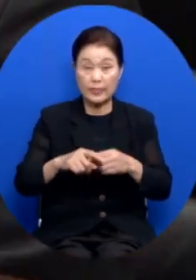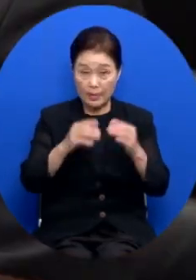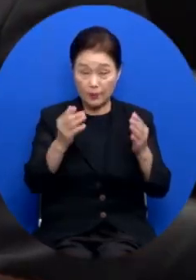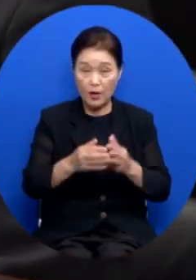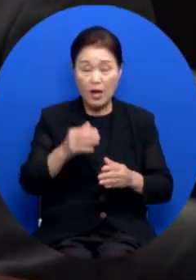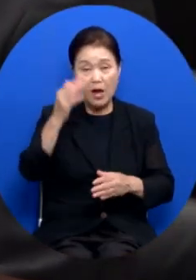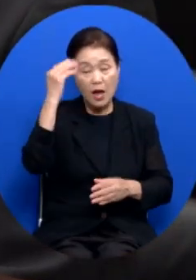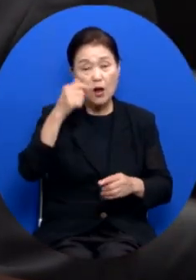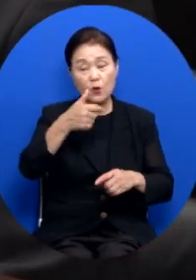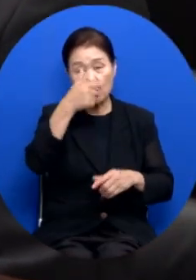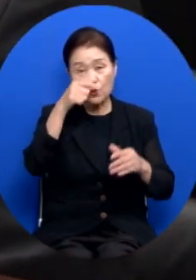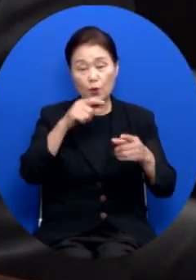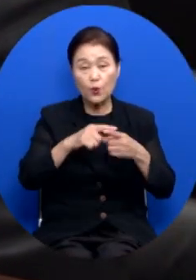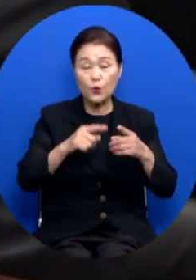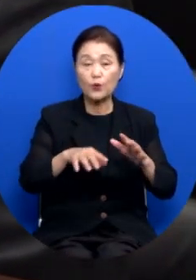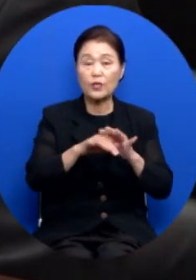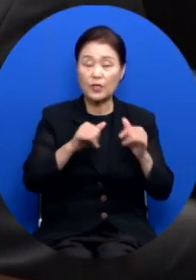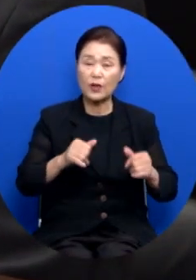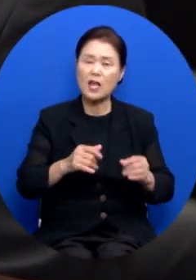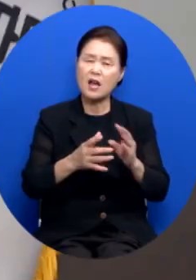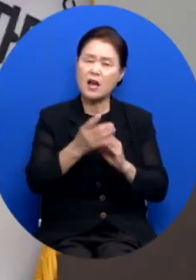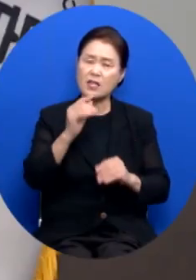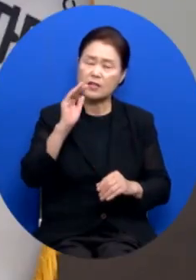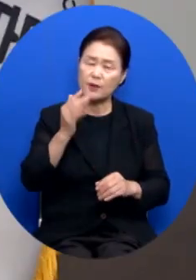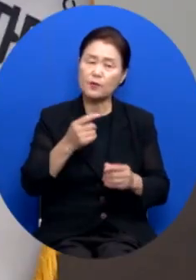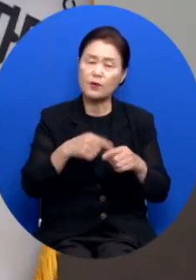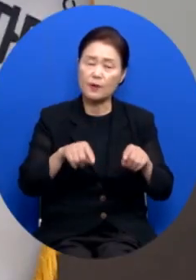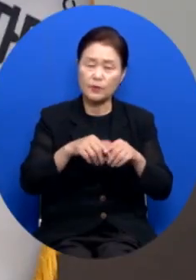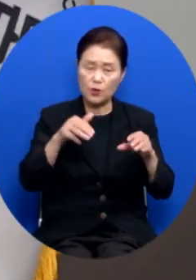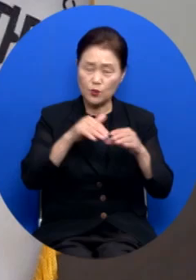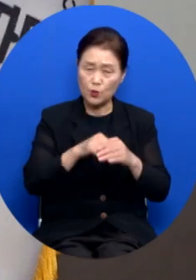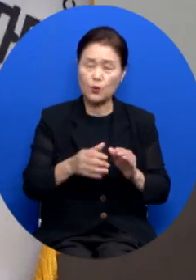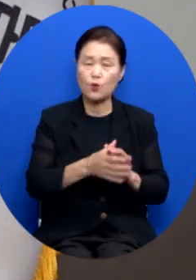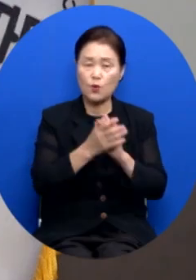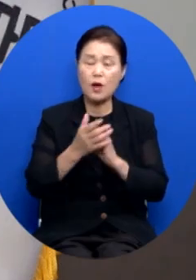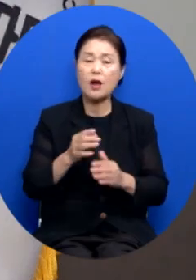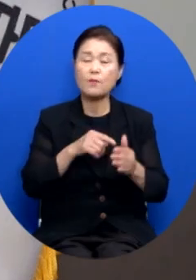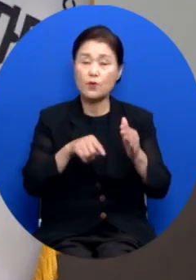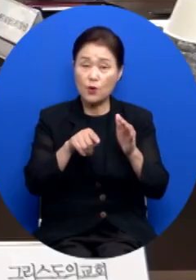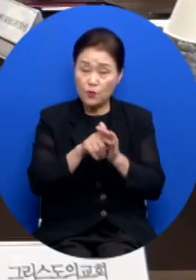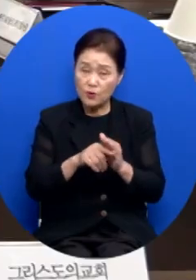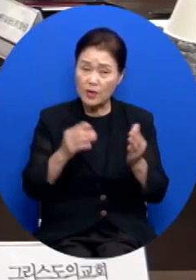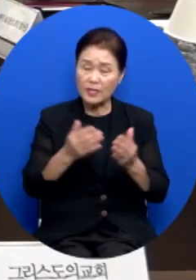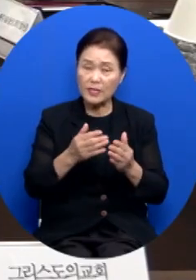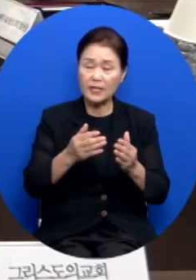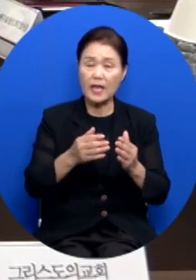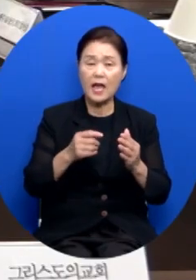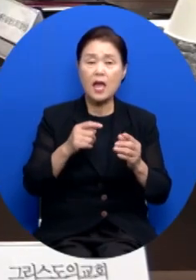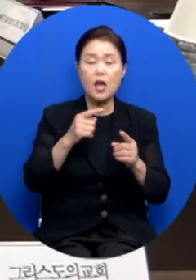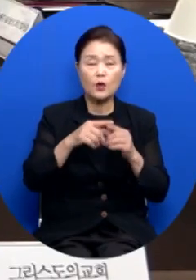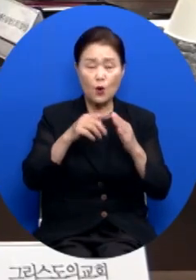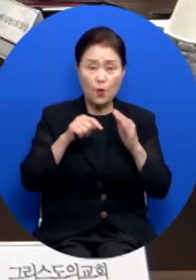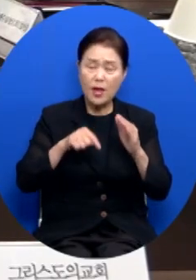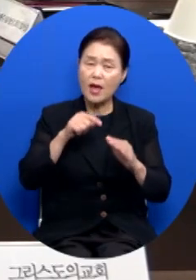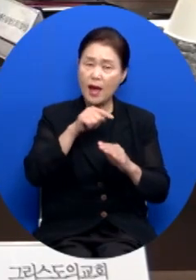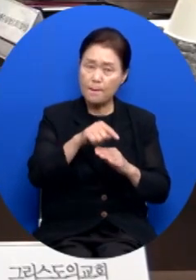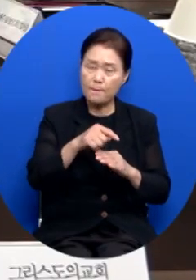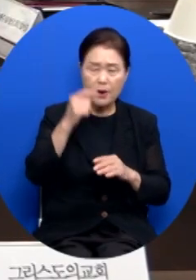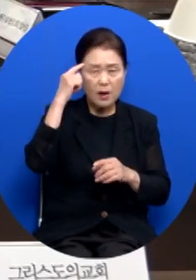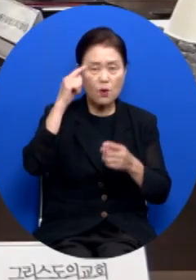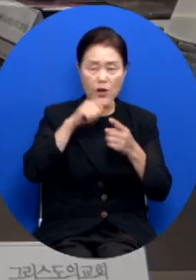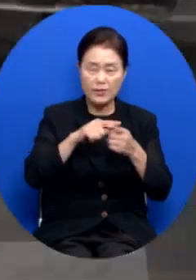한국교회 총연합, 한국교회의 하나됨과 종교화합을 위한 발걸음에 교계 안팎의 이목이 집중되고